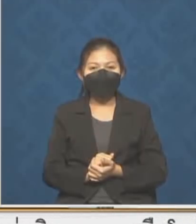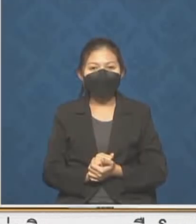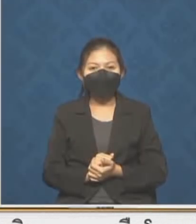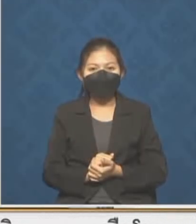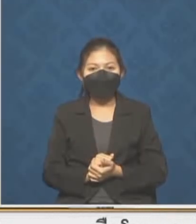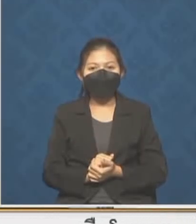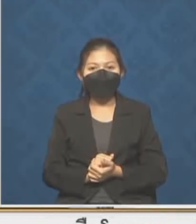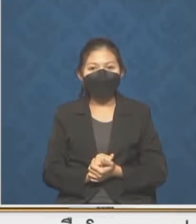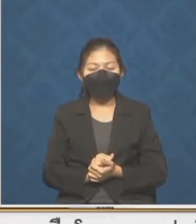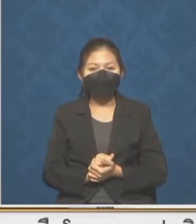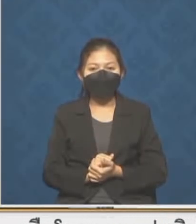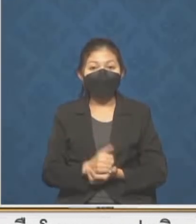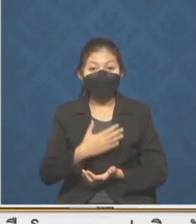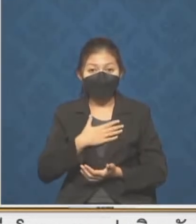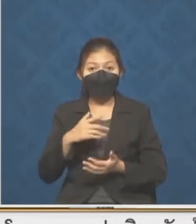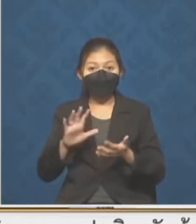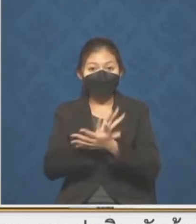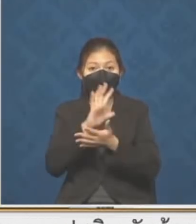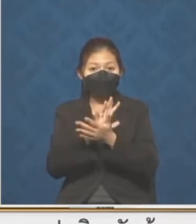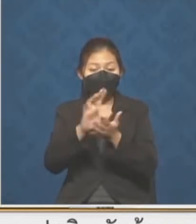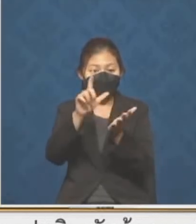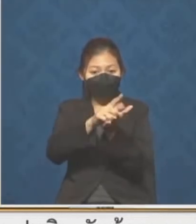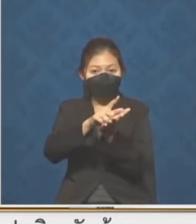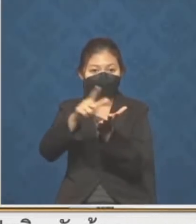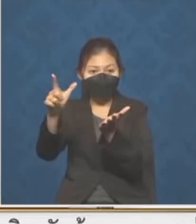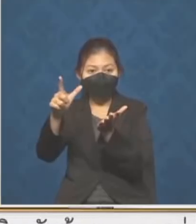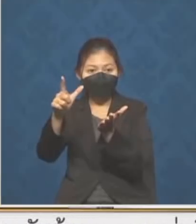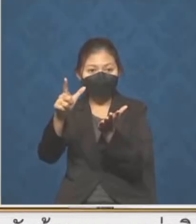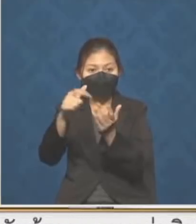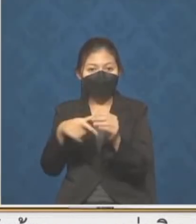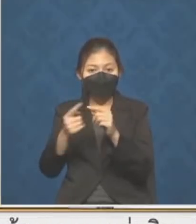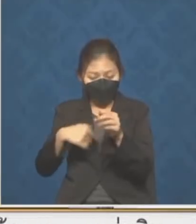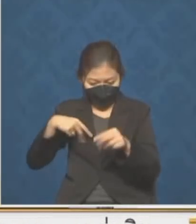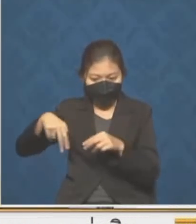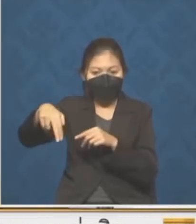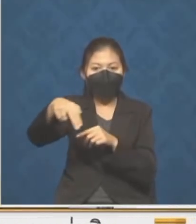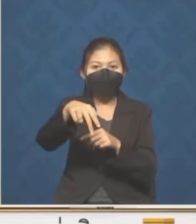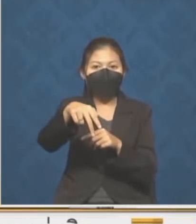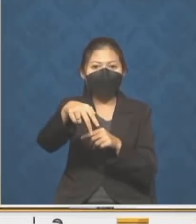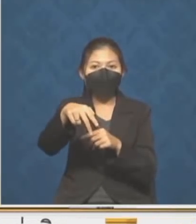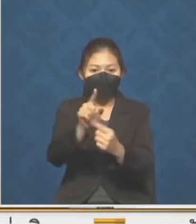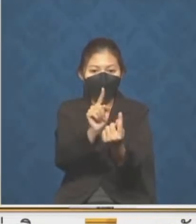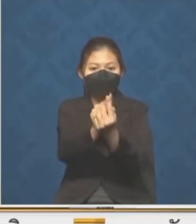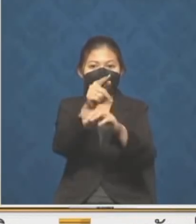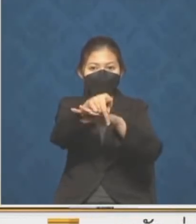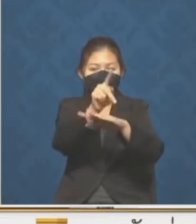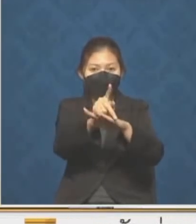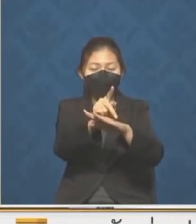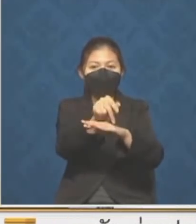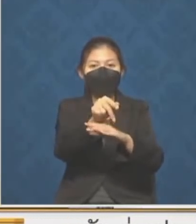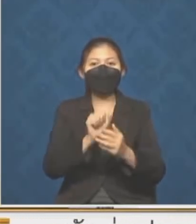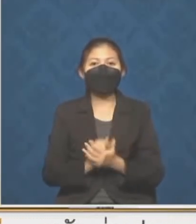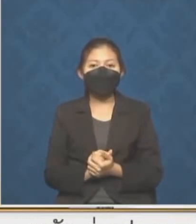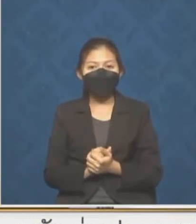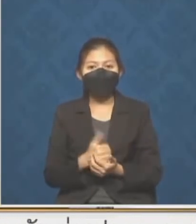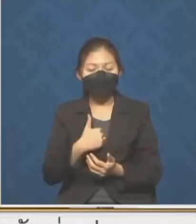ผมขอยื่นใบลาออกสักครู่หนึ่งผมจะเดินไปตรงนั้นนะฮะผม